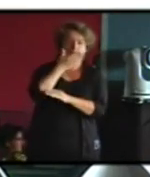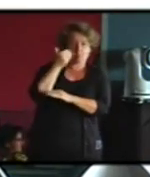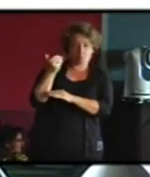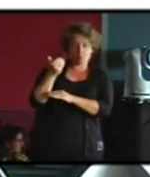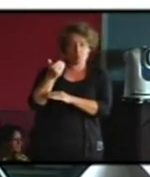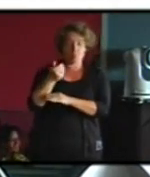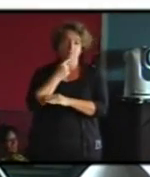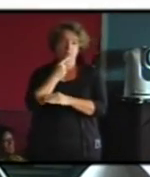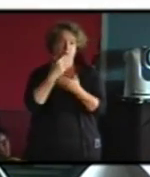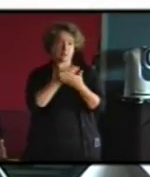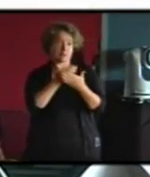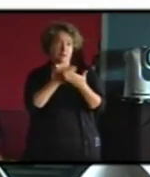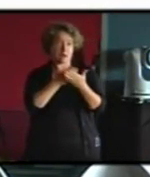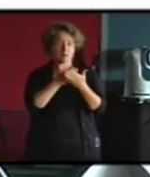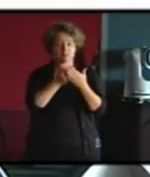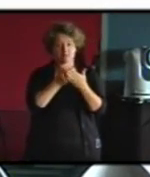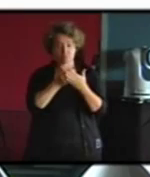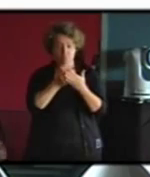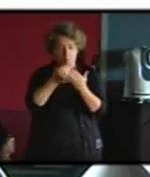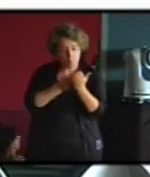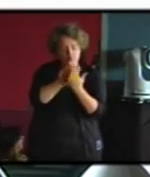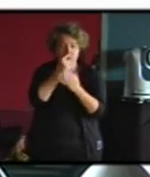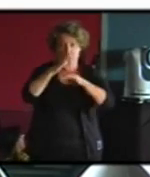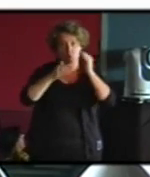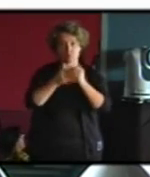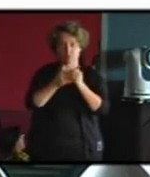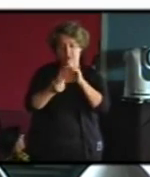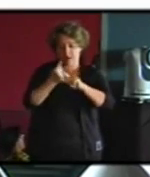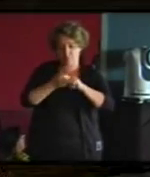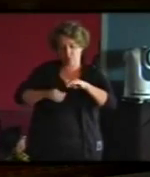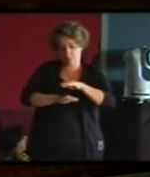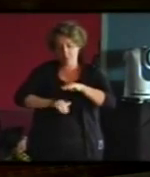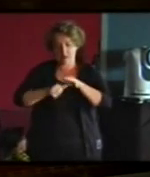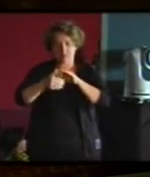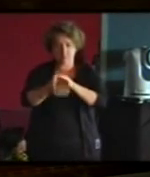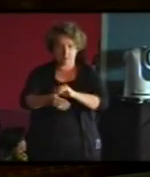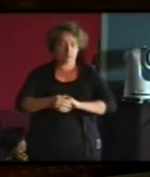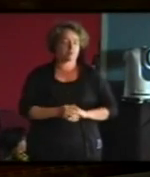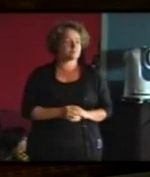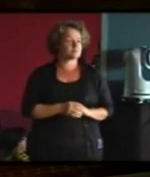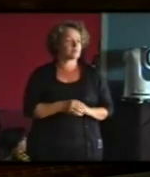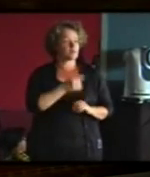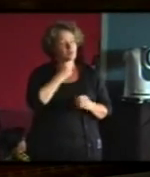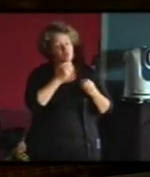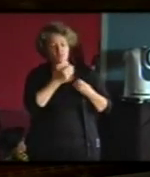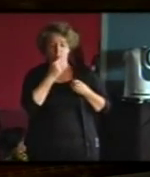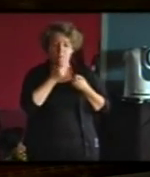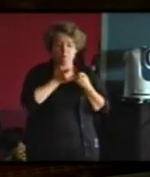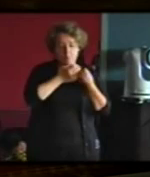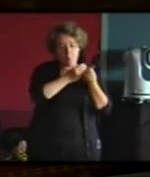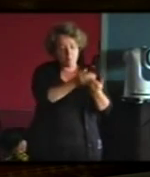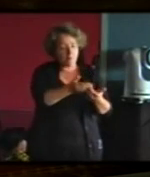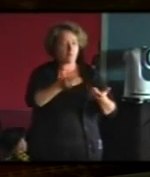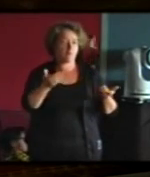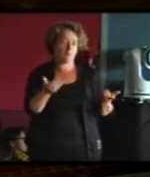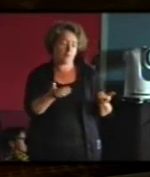construire, enfin qu'elle soit centrale même. Je suis pas sûr que ce soit la première fois. J'ai coutume de dire de manière un peu provocatrice qu'on n'a jamais